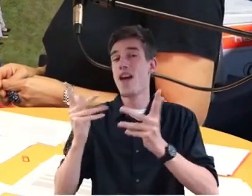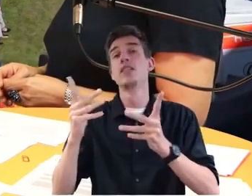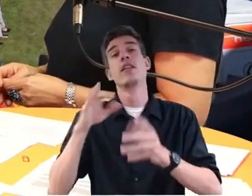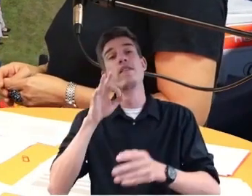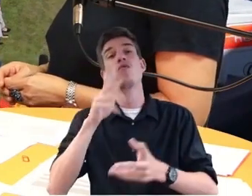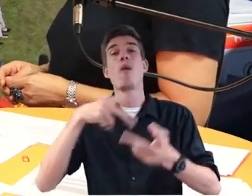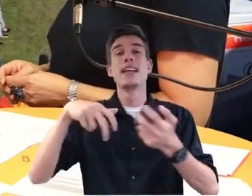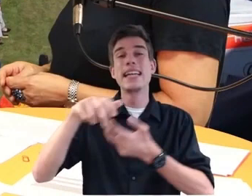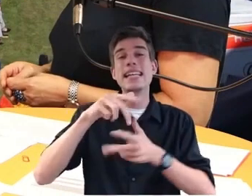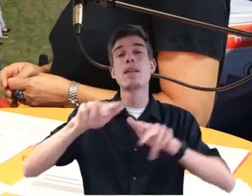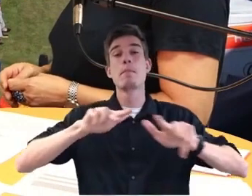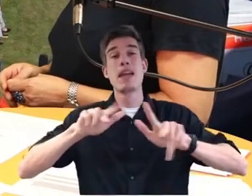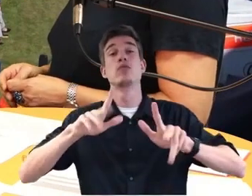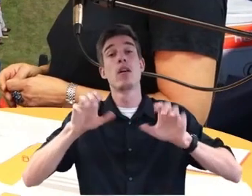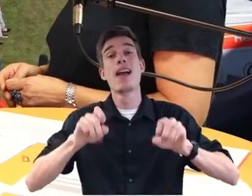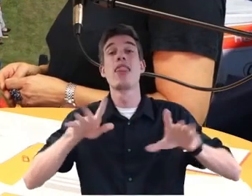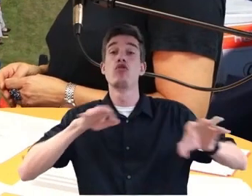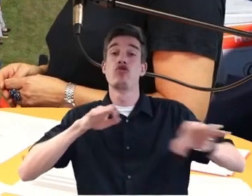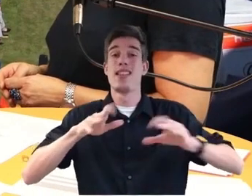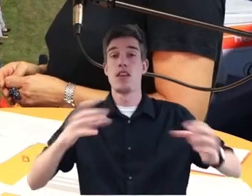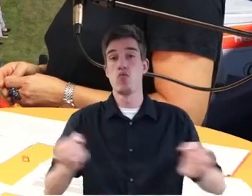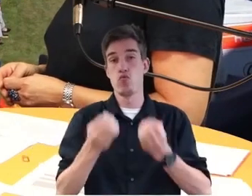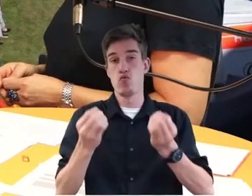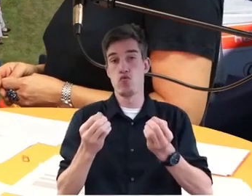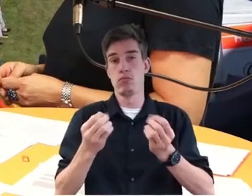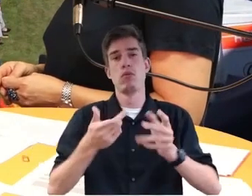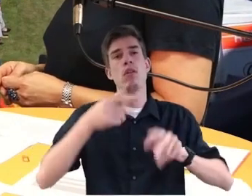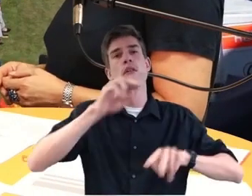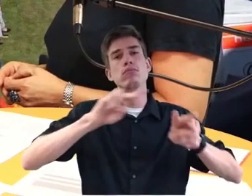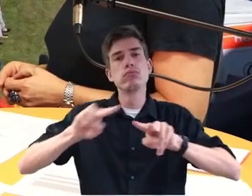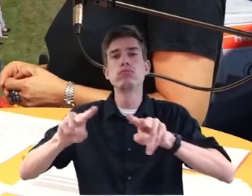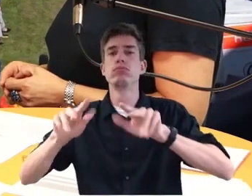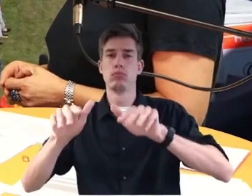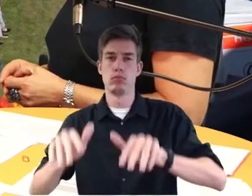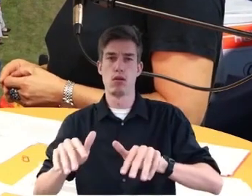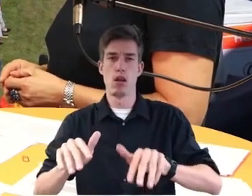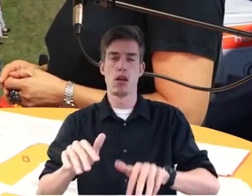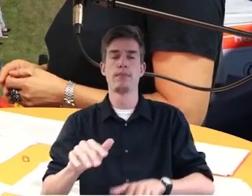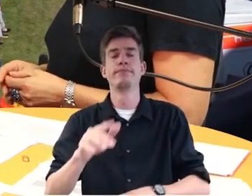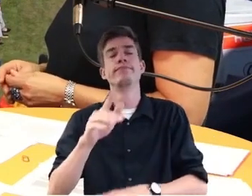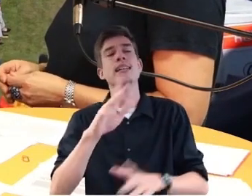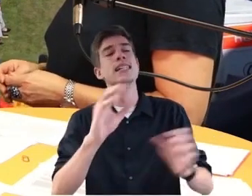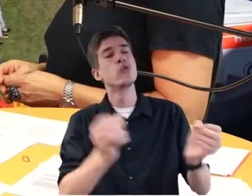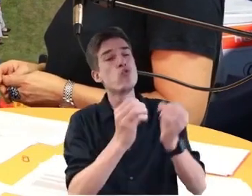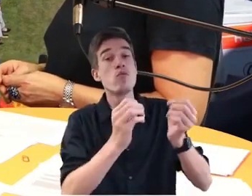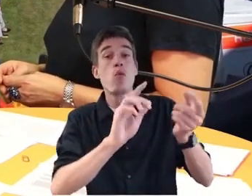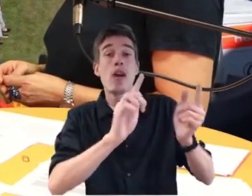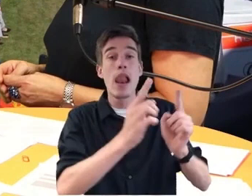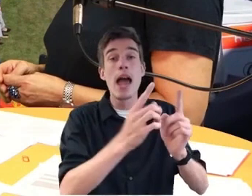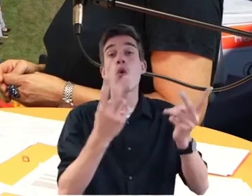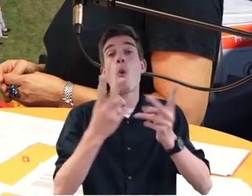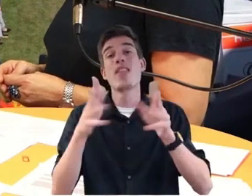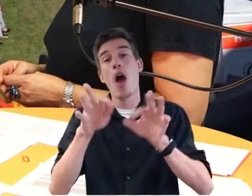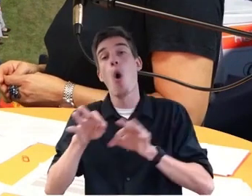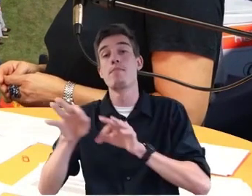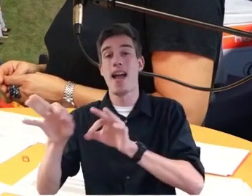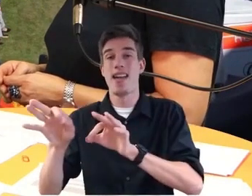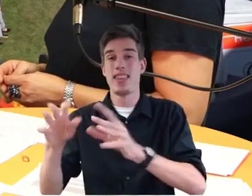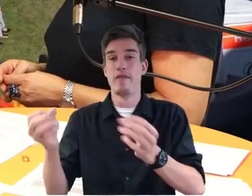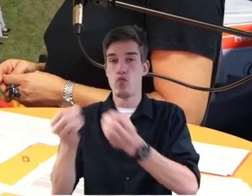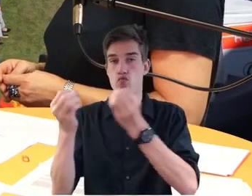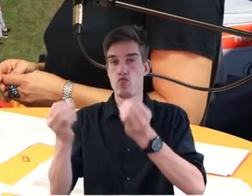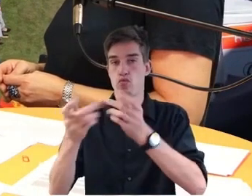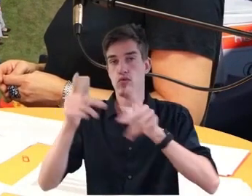krisen-management übungen das heißt es gibt ein paar kleinere unterschiede zu kleineren übungen oder zu operativen übungen die er die